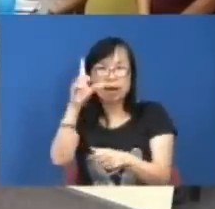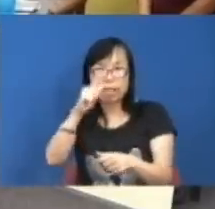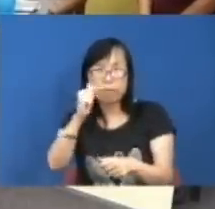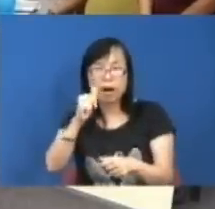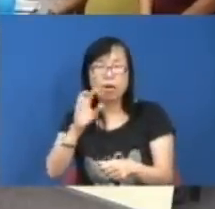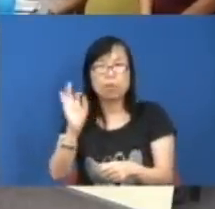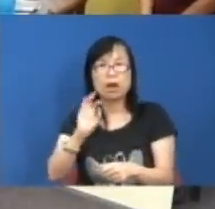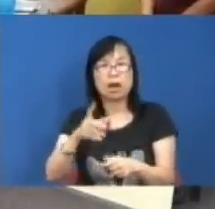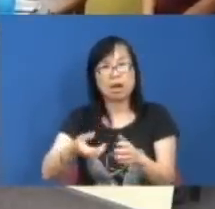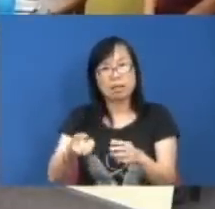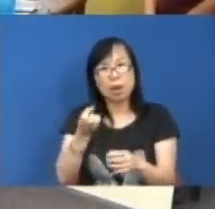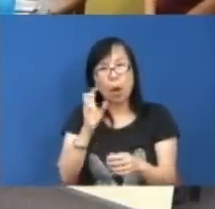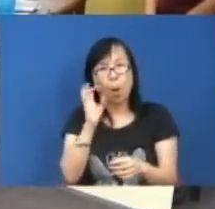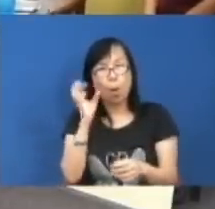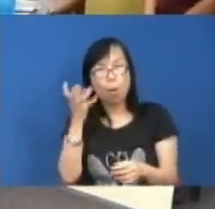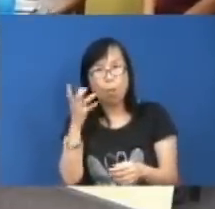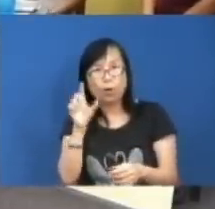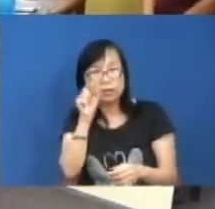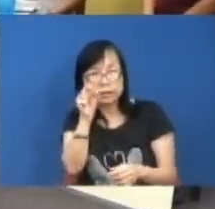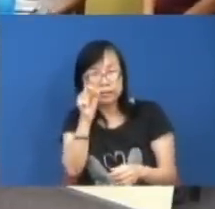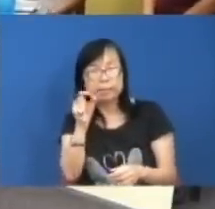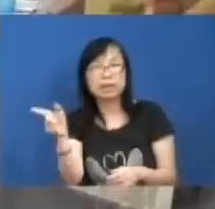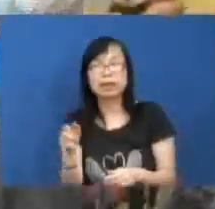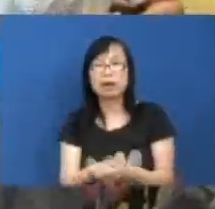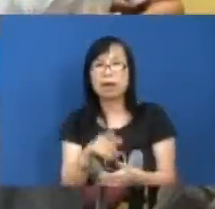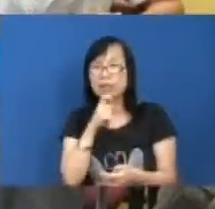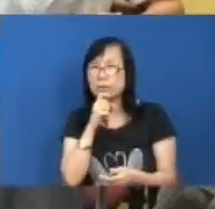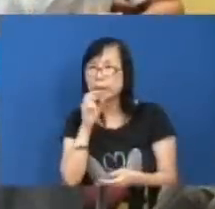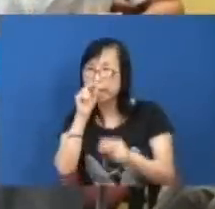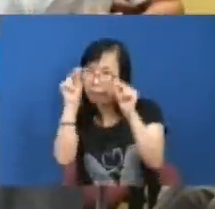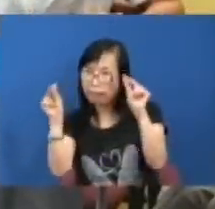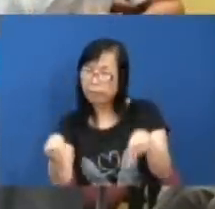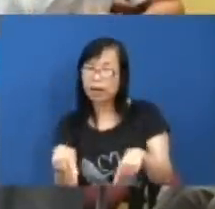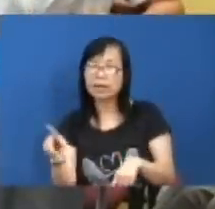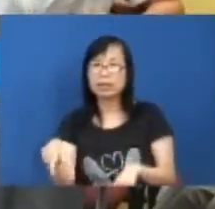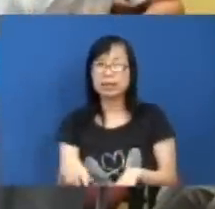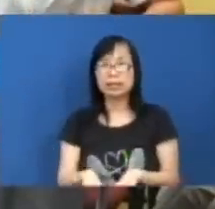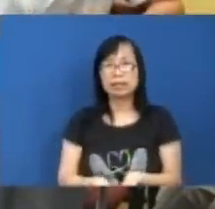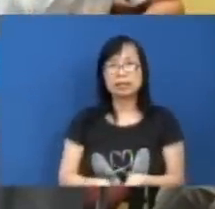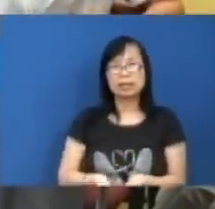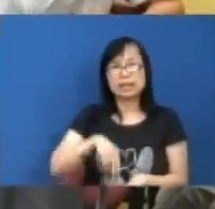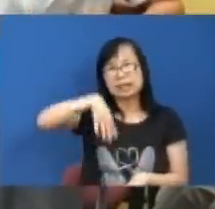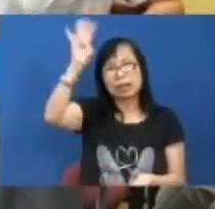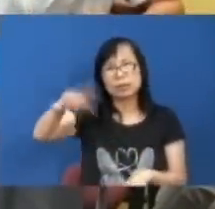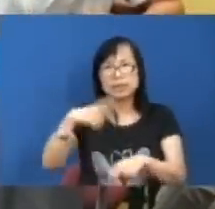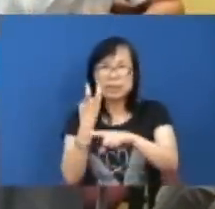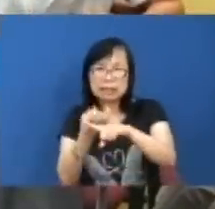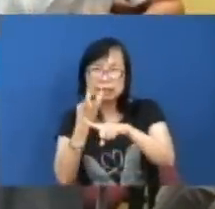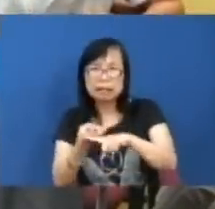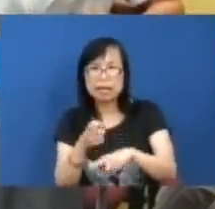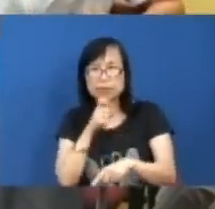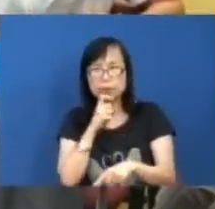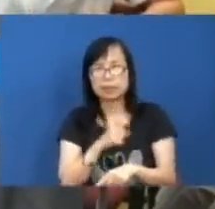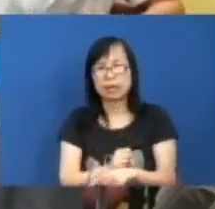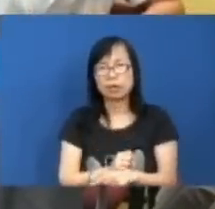啊、起黃點嗰個情形啦。 但係剩翻佢有一個小問題咧，我好多業主成日問嘅， 做乜？點解由嗰啲鐵器咧，又浸底漆